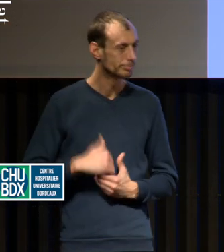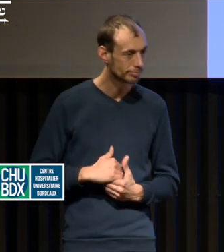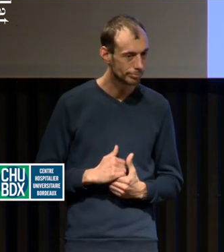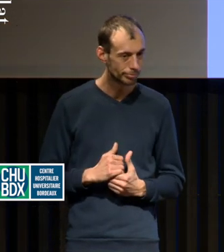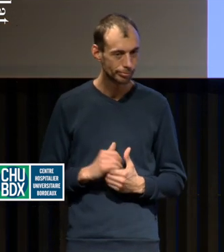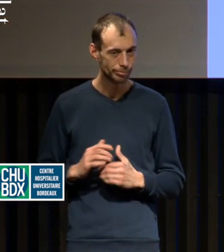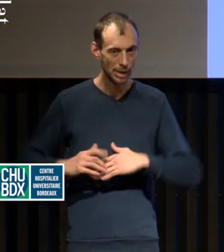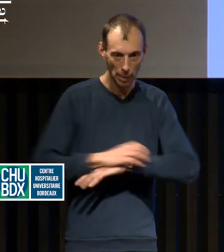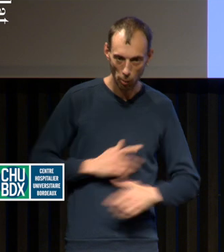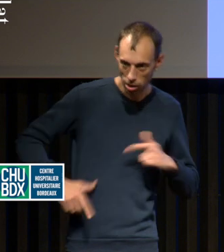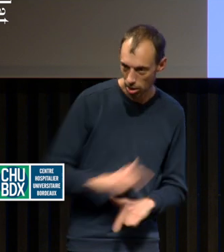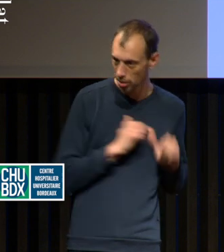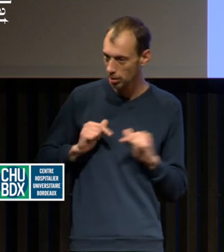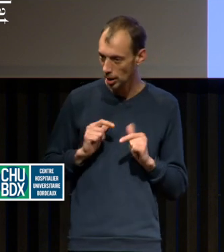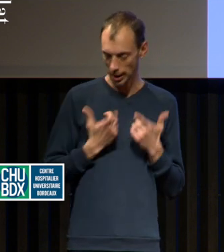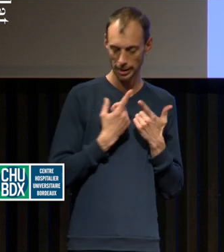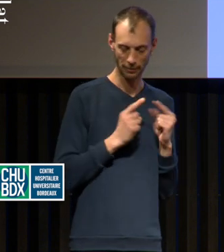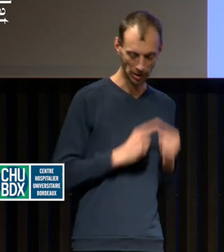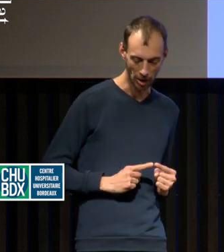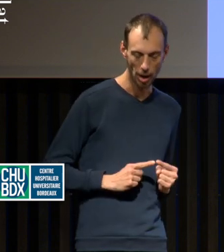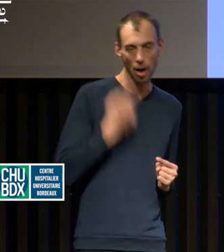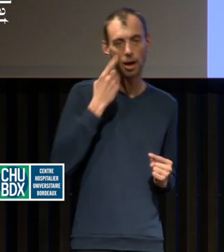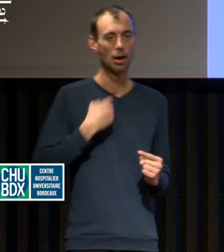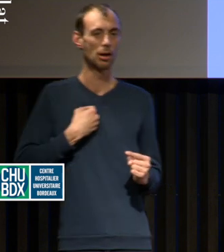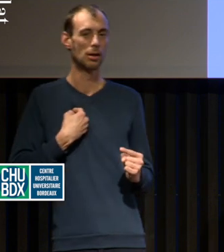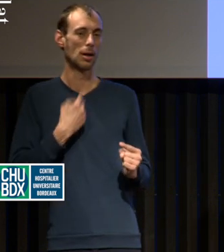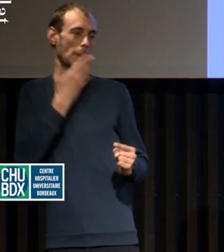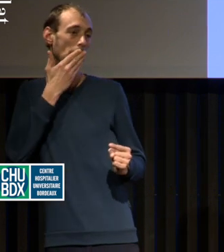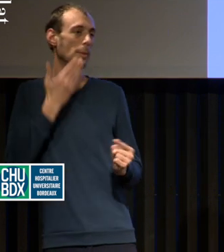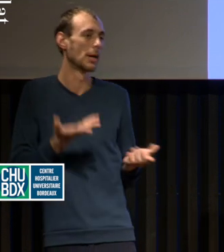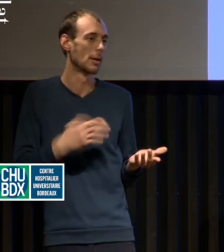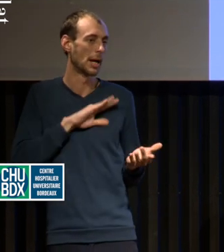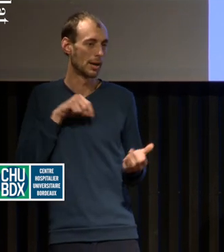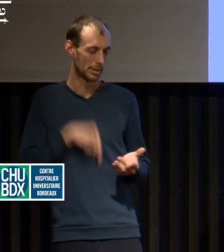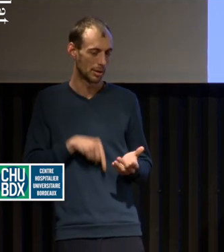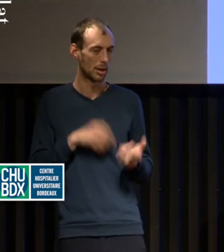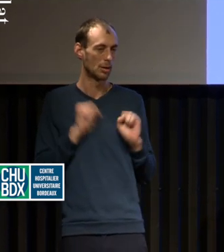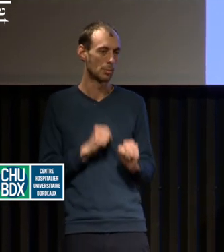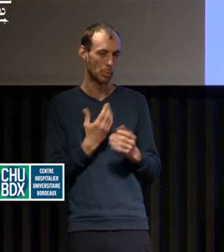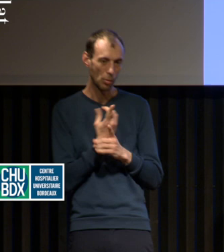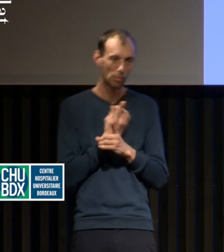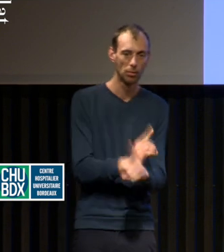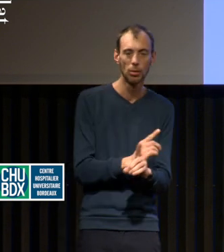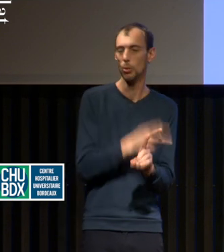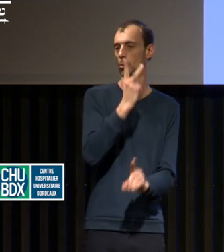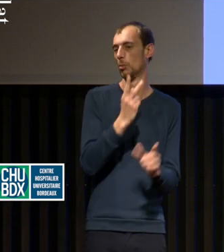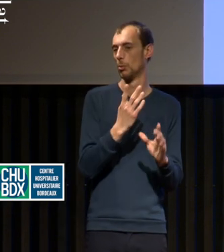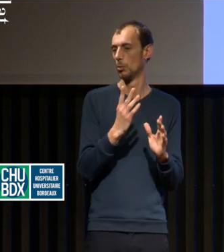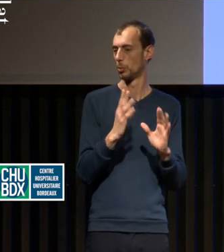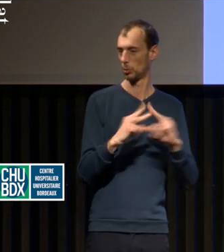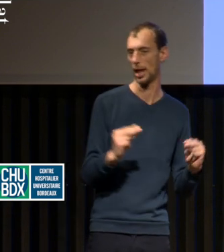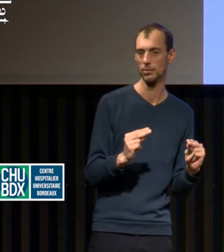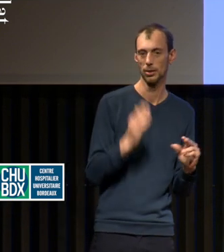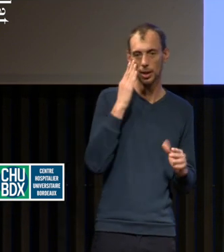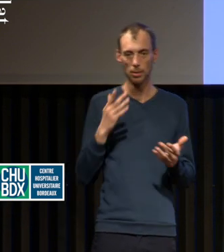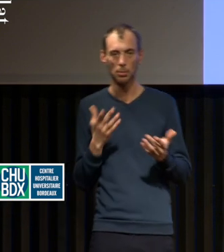microbiote intestinal, ben, meilleur ce sera pour nous, puisqu'on ce microbiote agira de façon plus simple, que, tandis que quand il perd de sa diversité,